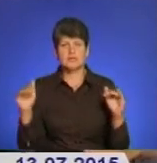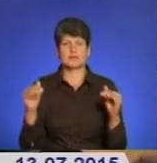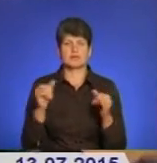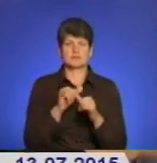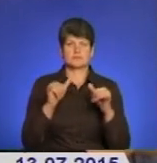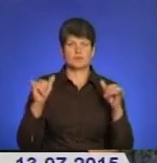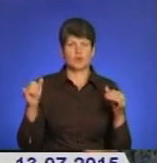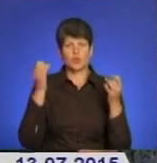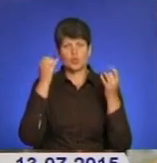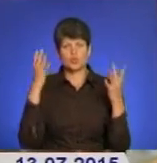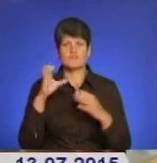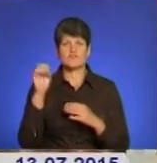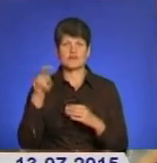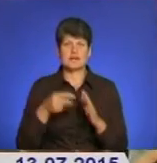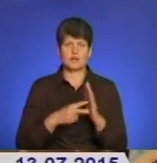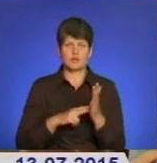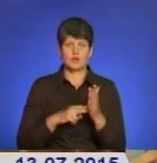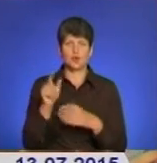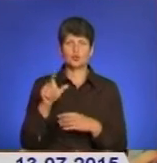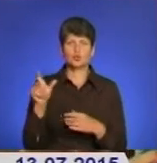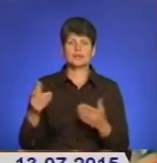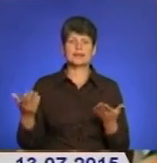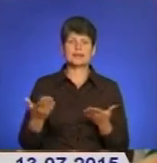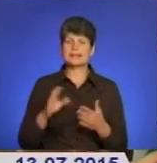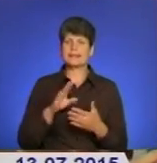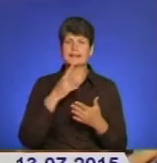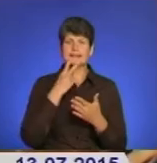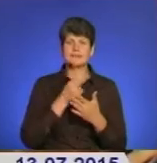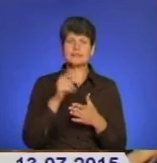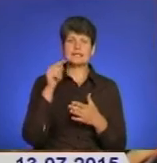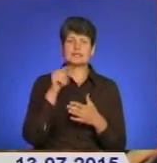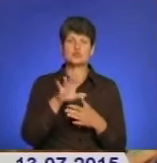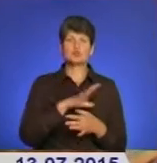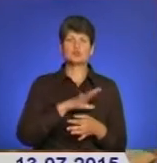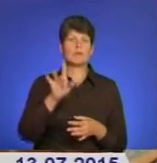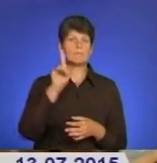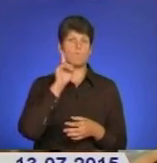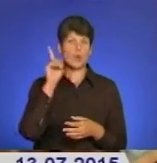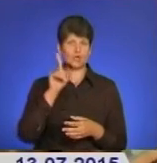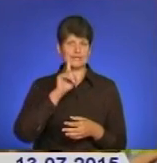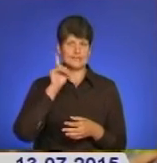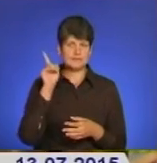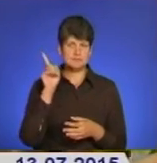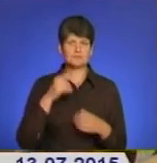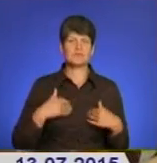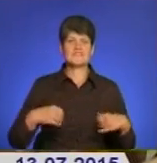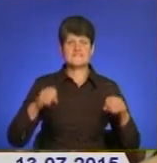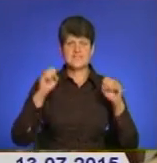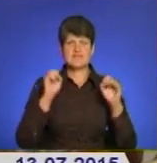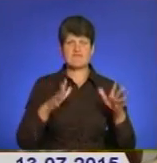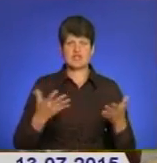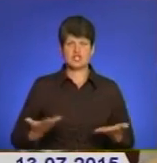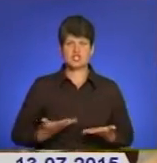взагалі в соціальному плані. І люди, котрі, незважаючи на те, що були молодими, віддавали своє життя за